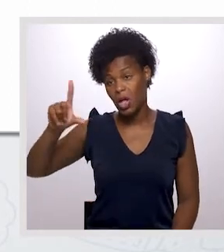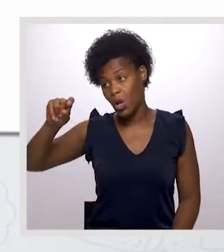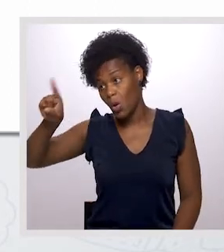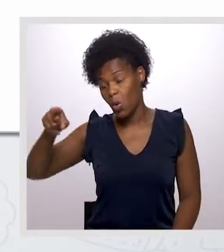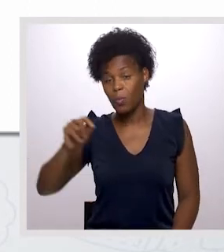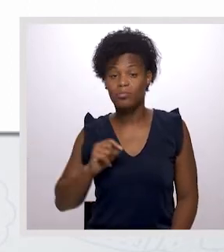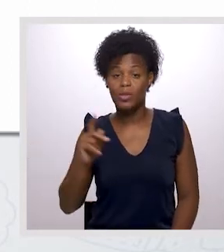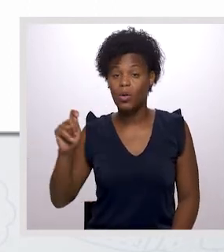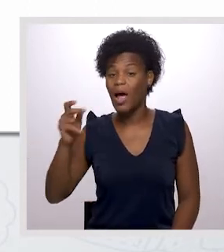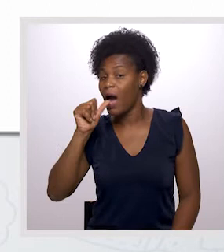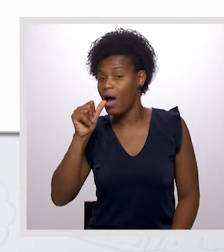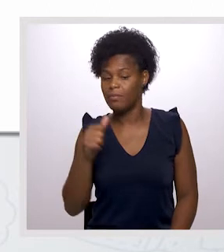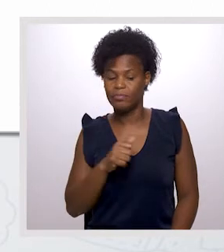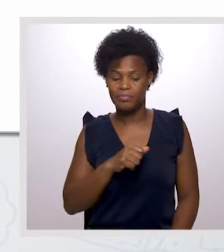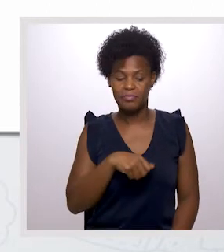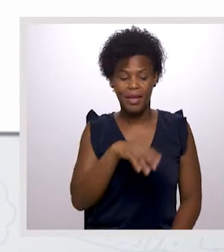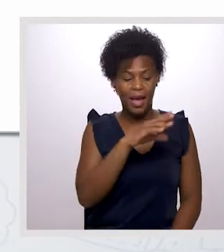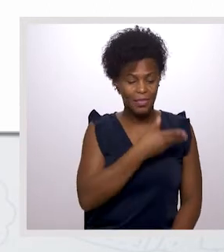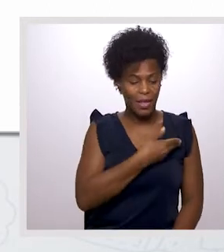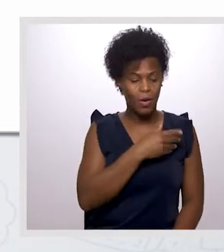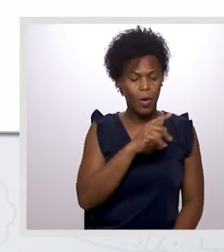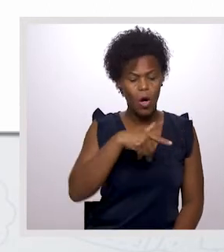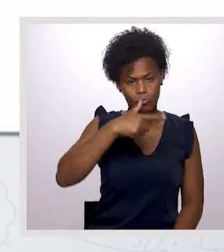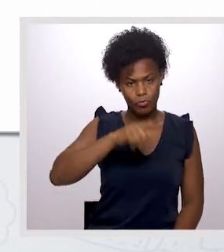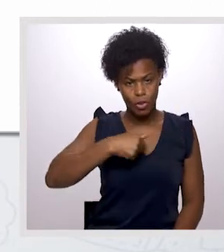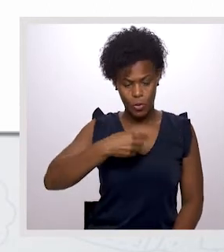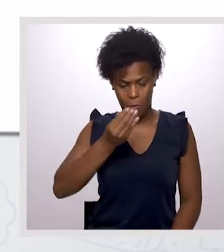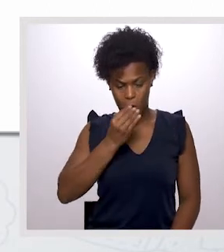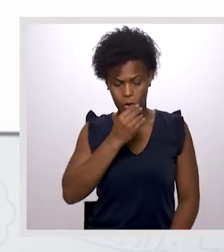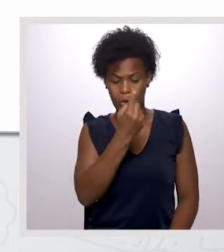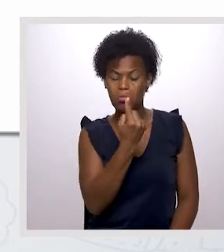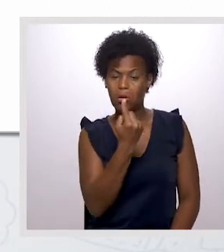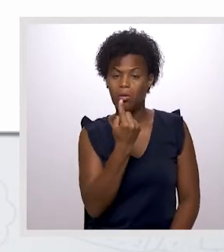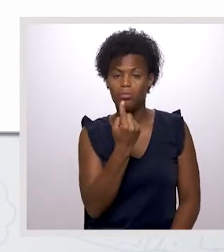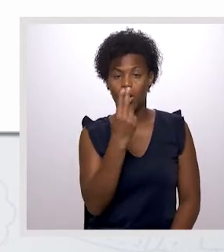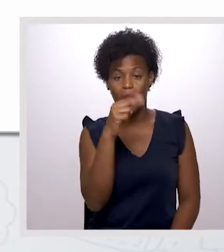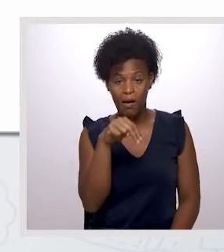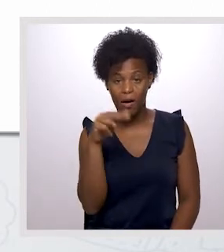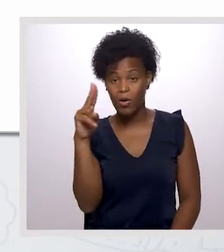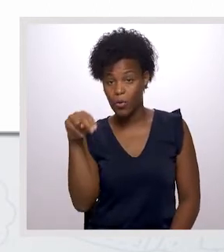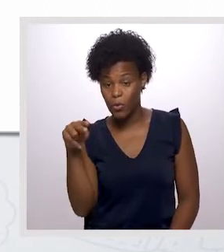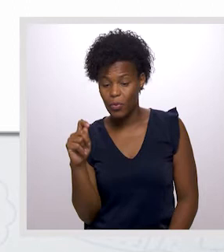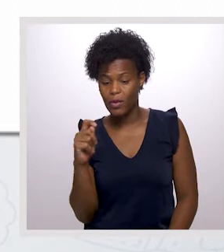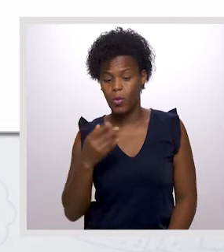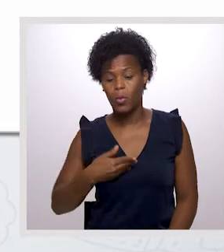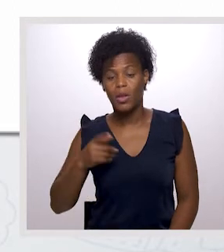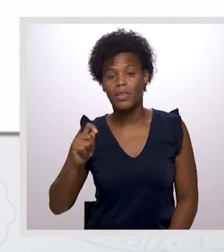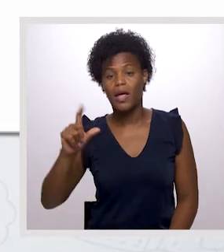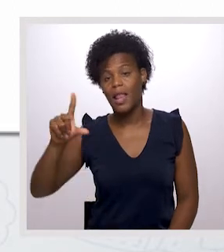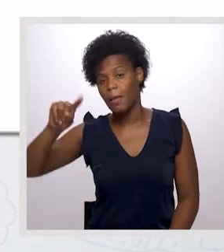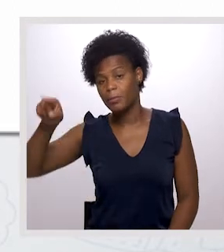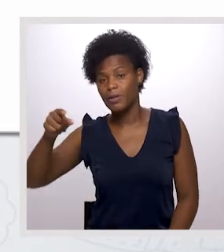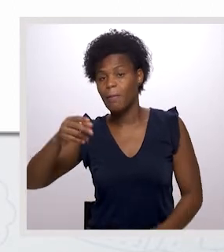déjeuner, je mange une ou deux l'apostrophe, banane et